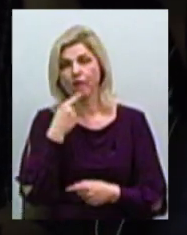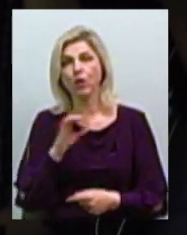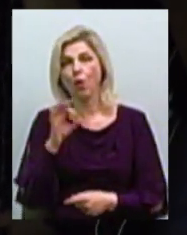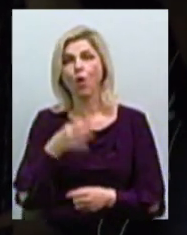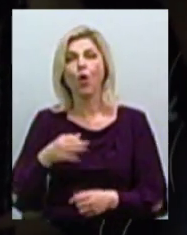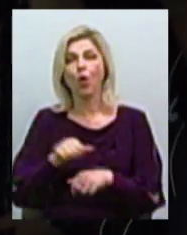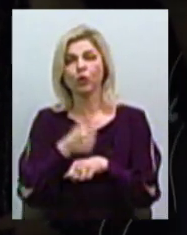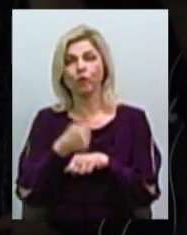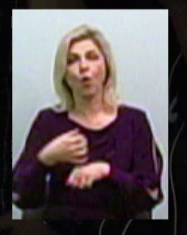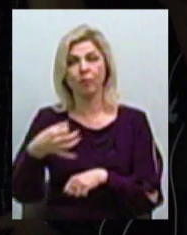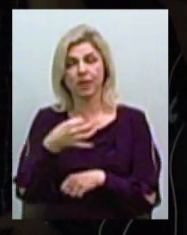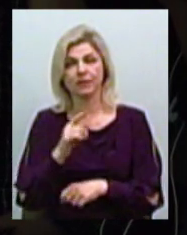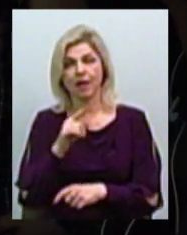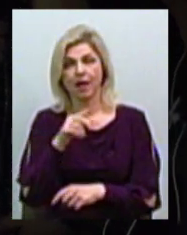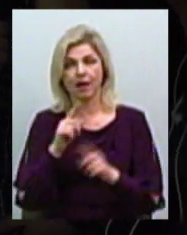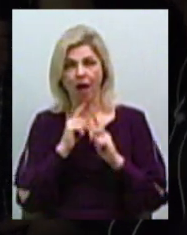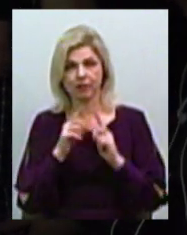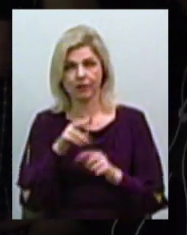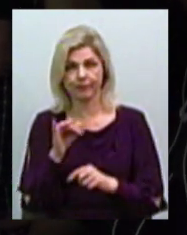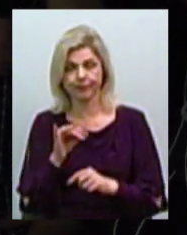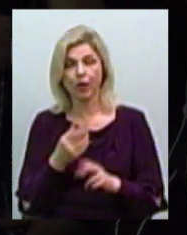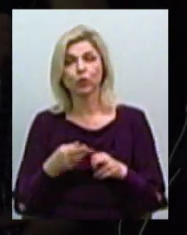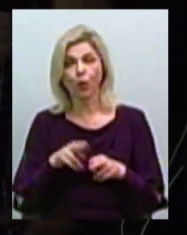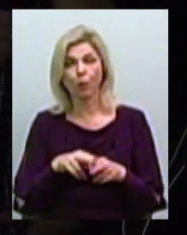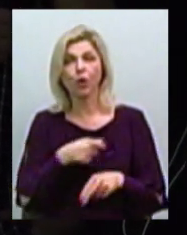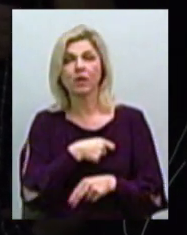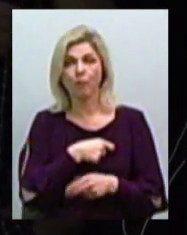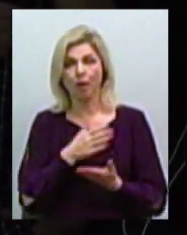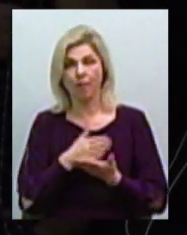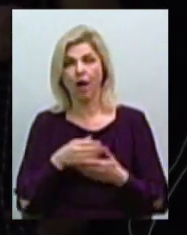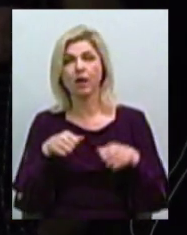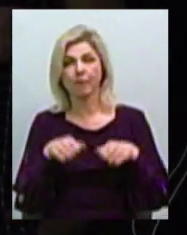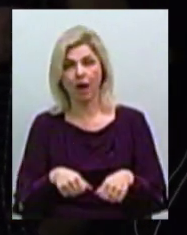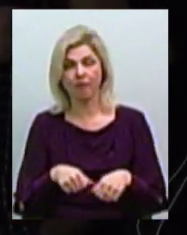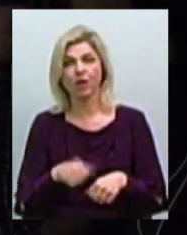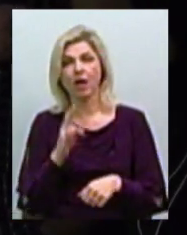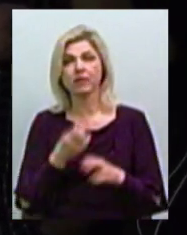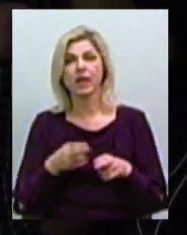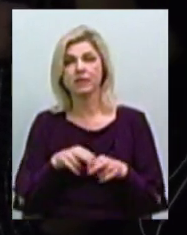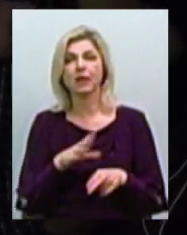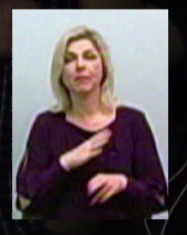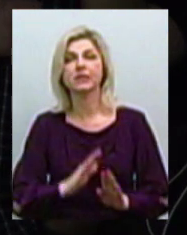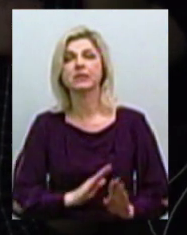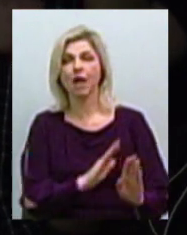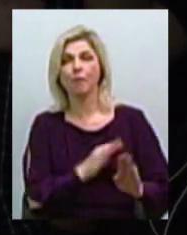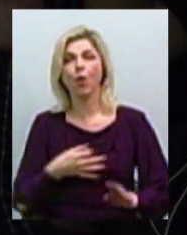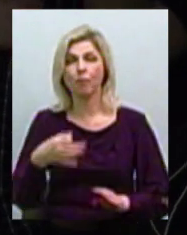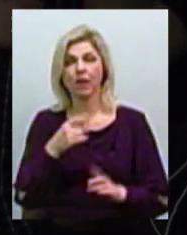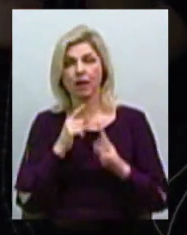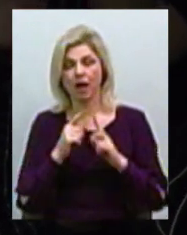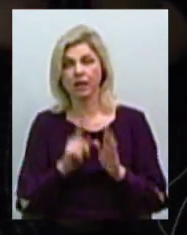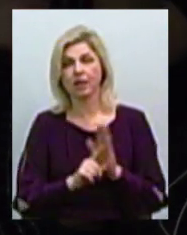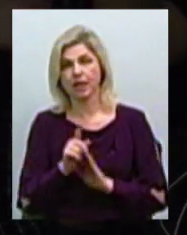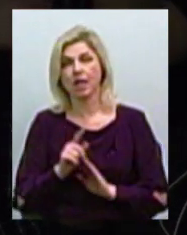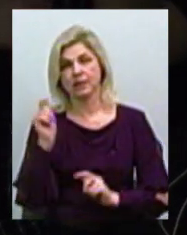ради. Тому депутати мали повне право, на це був заступник голови обласної ради, розпочати